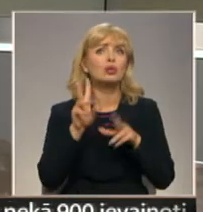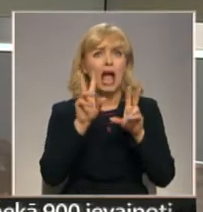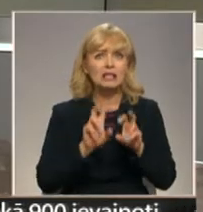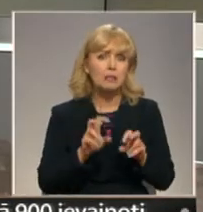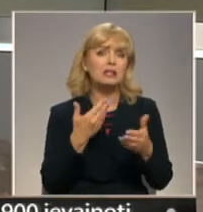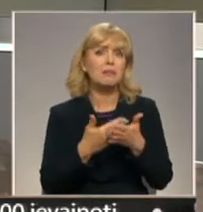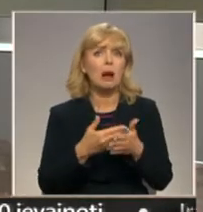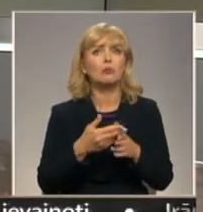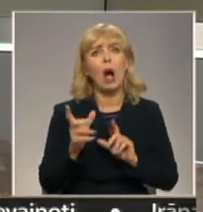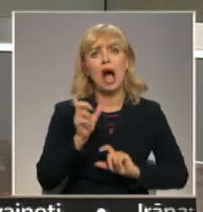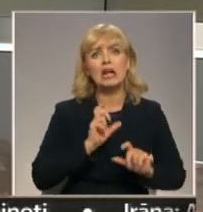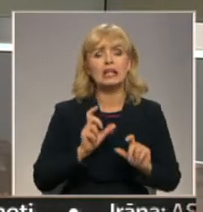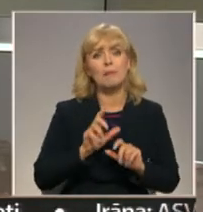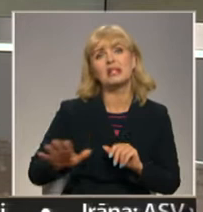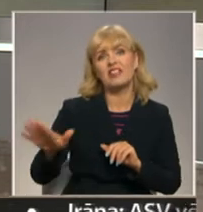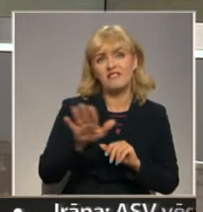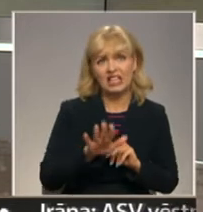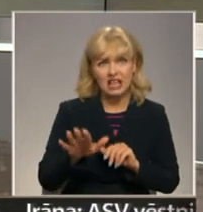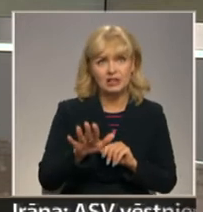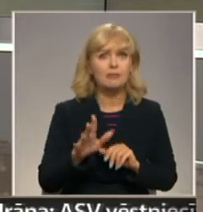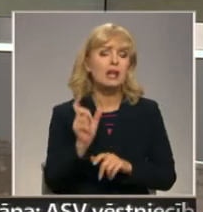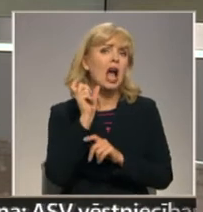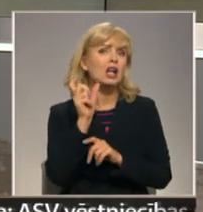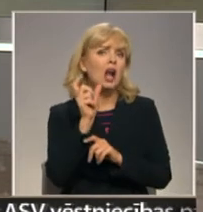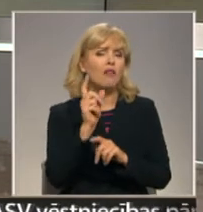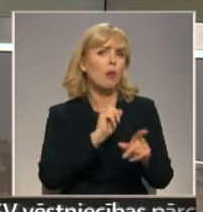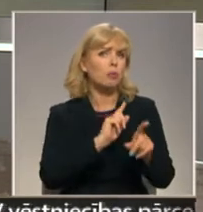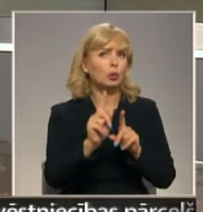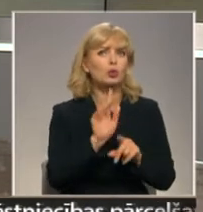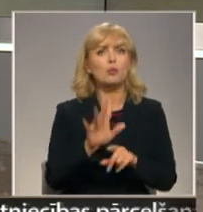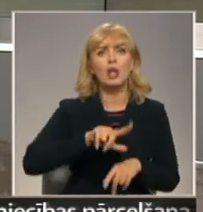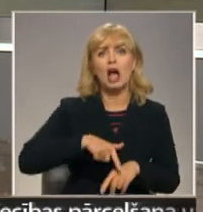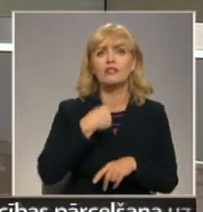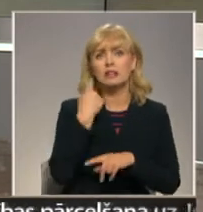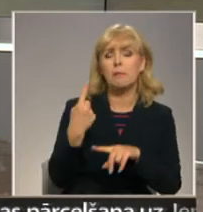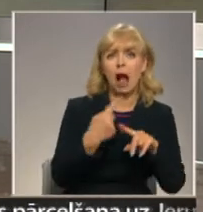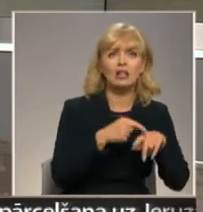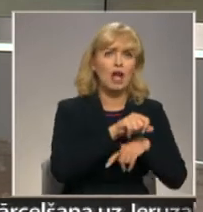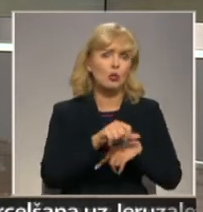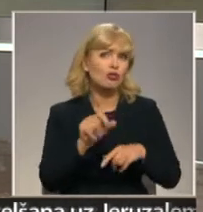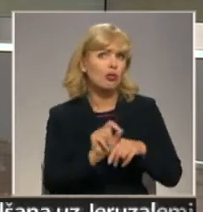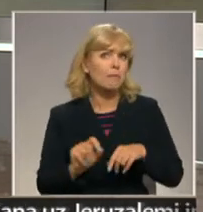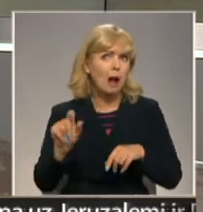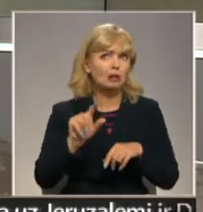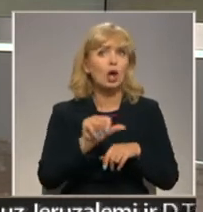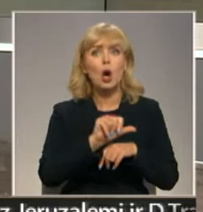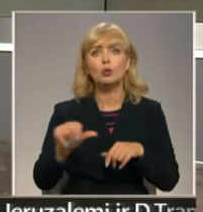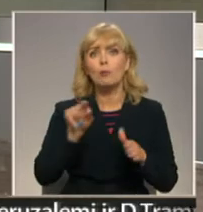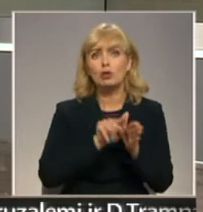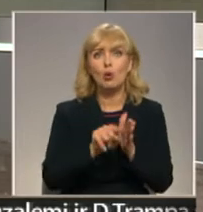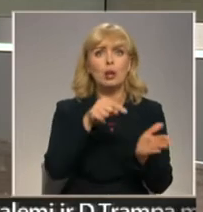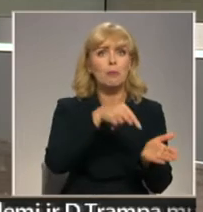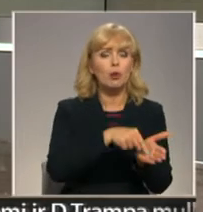Kravu plūsma uz Latvijas-Baltkrievijas robežas palielinās un robežkontrolas punkta Paternieka infrastruktūra šādai slodzei vairs